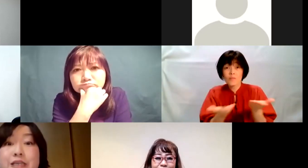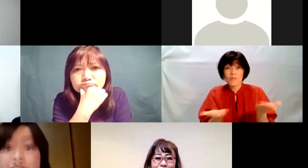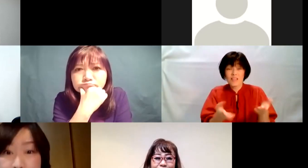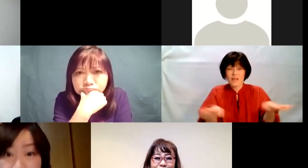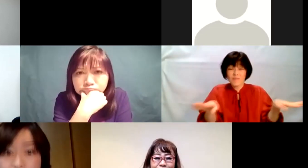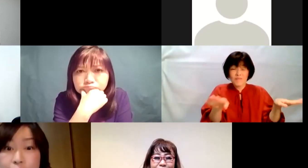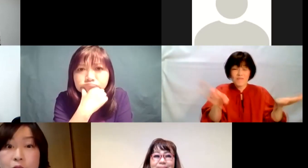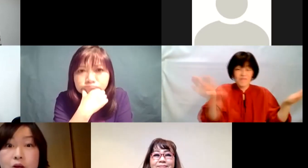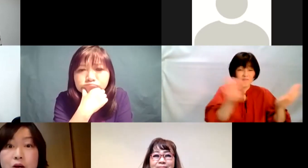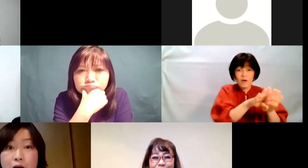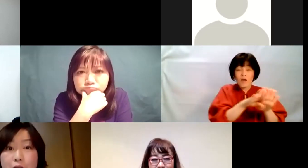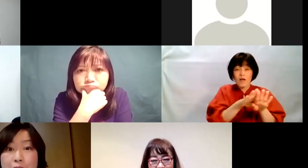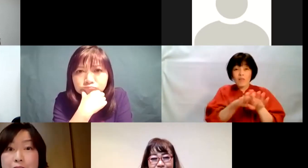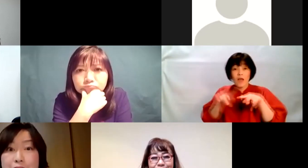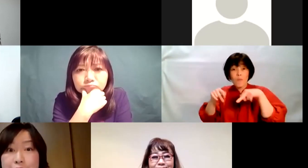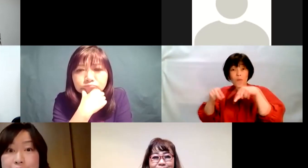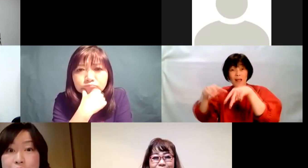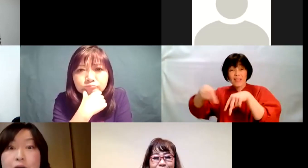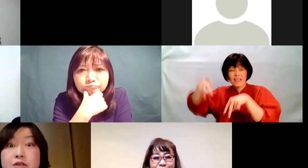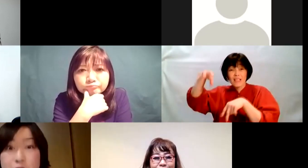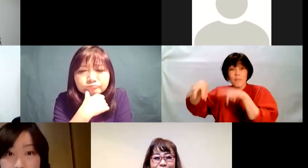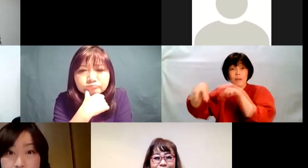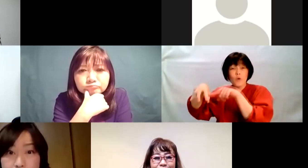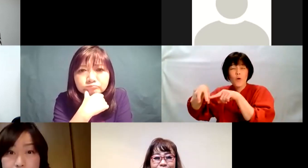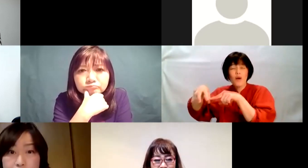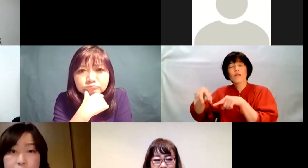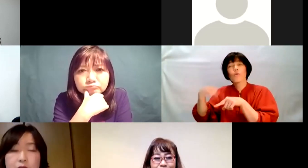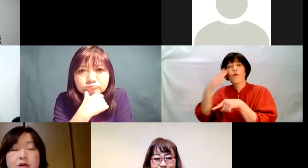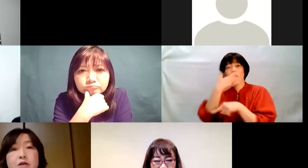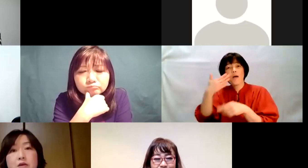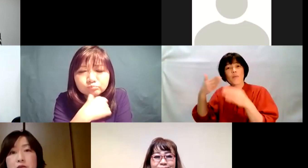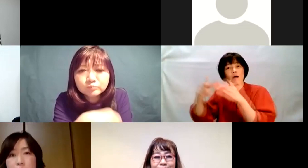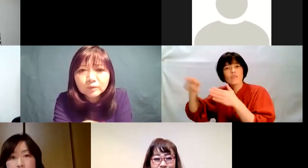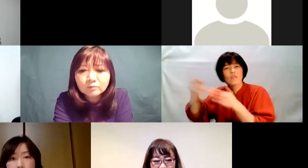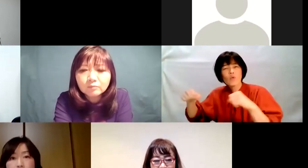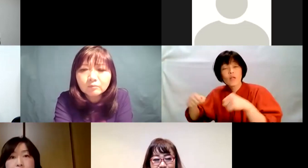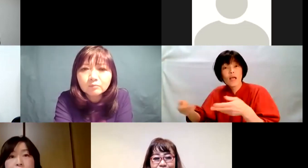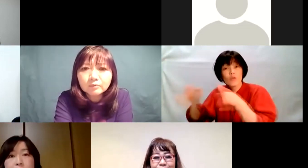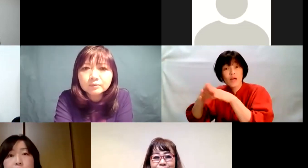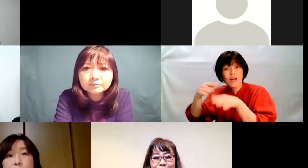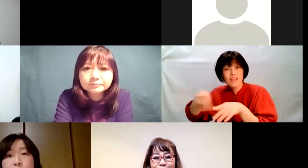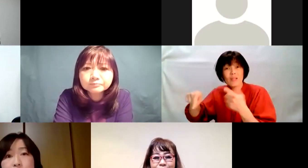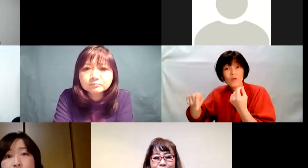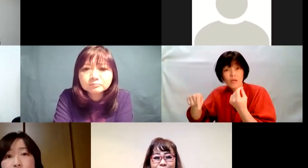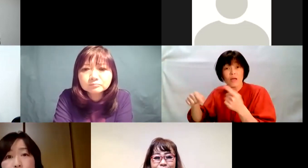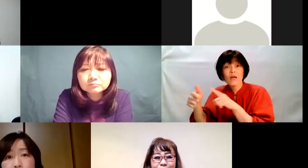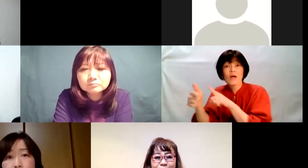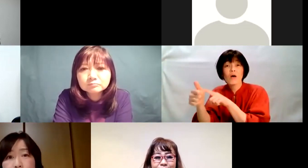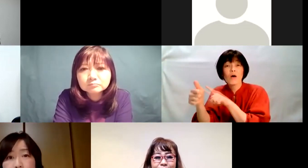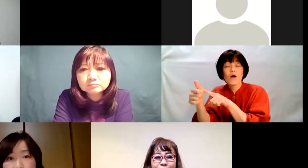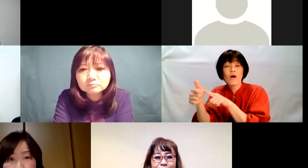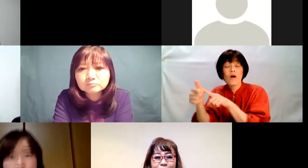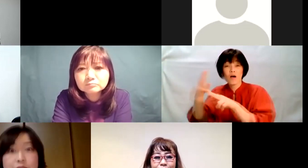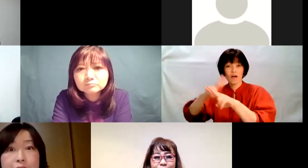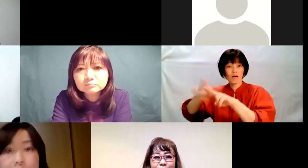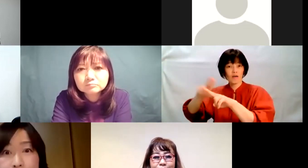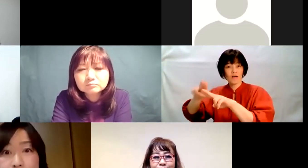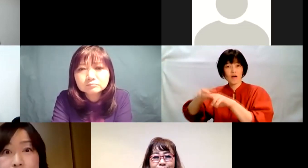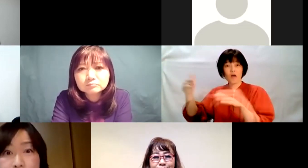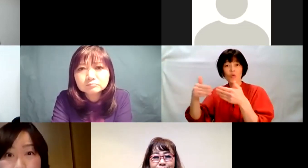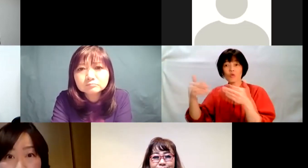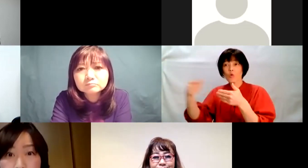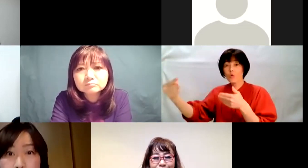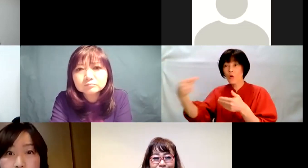ランティアに行ったやろ。天ヶ崎の体育館。同じ美容師やってことで少しだけ